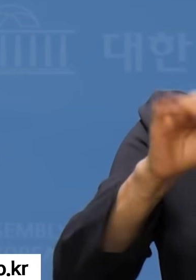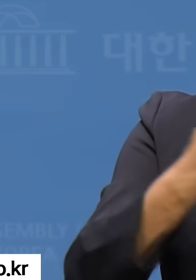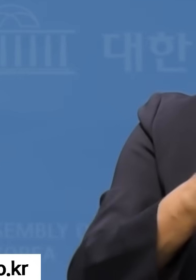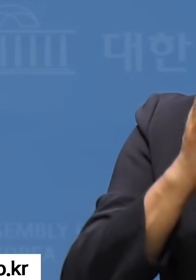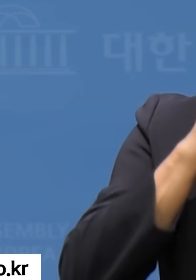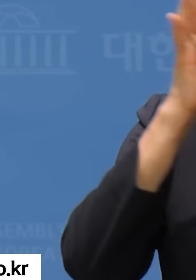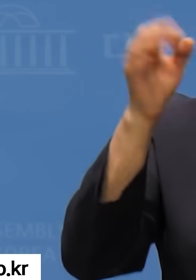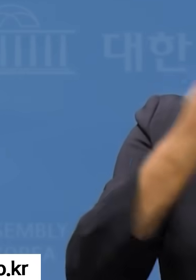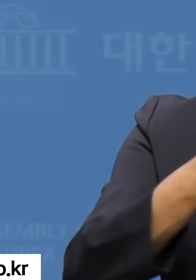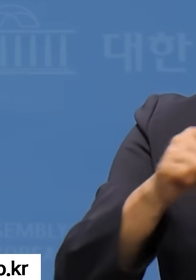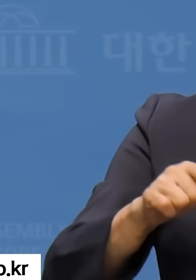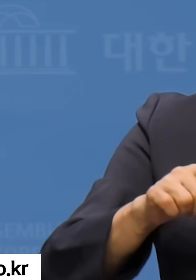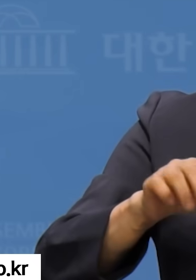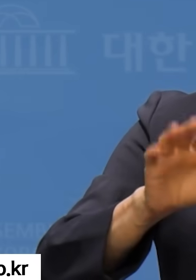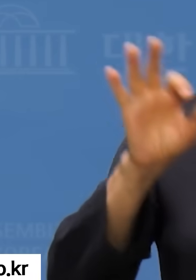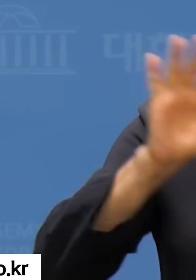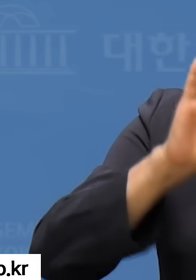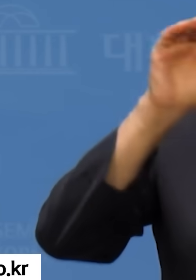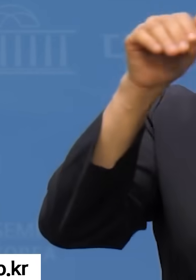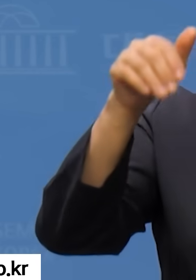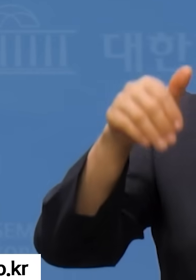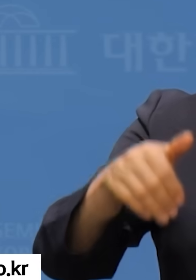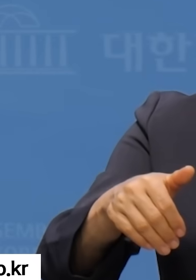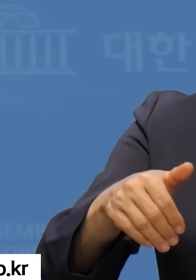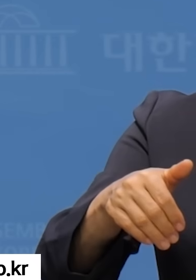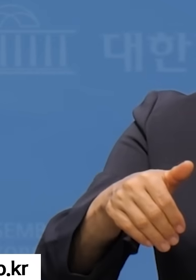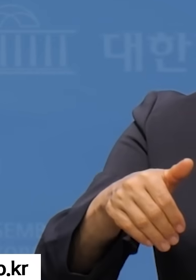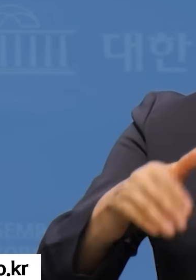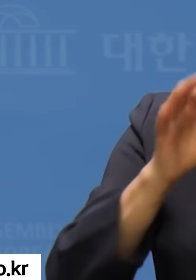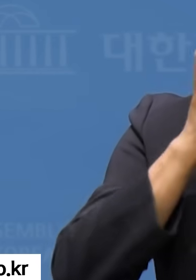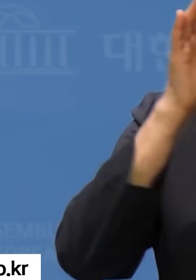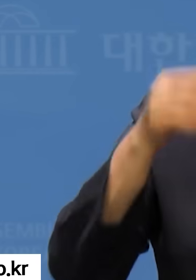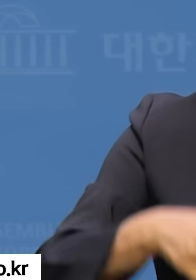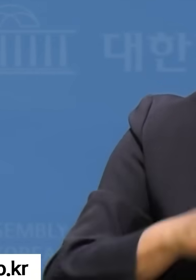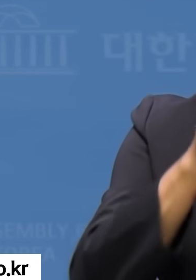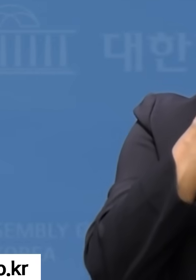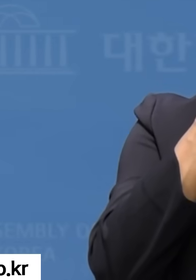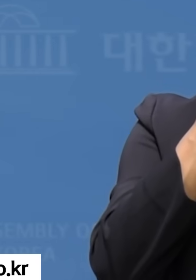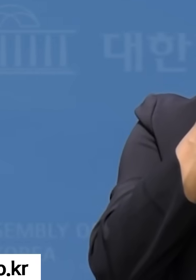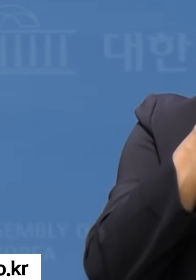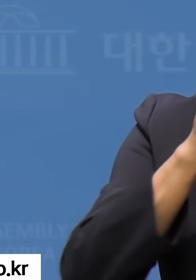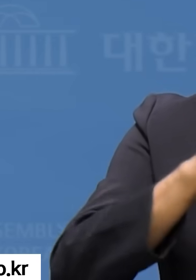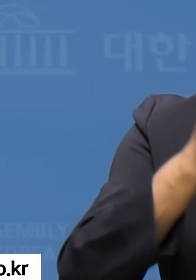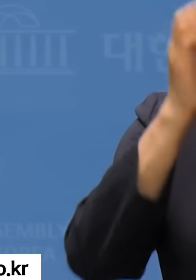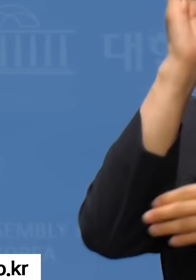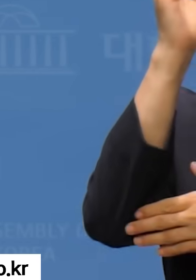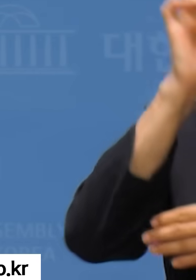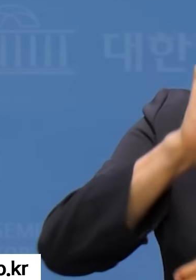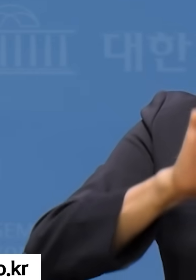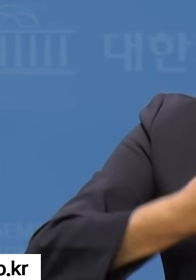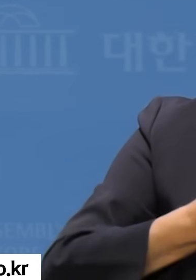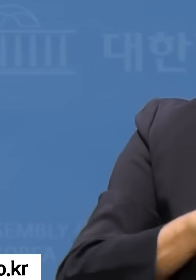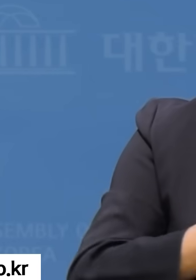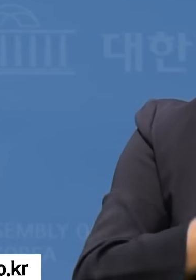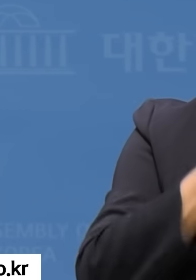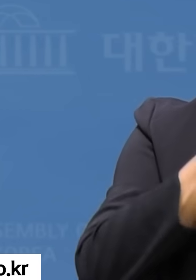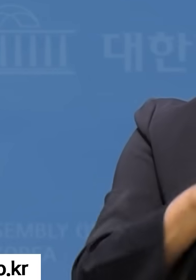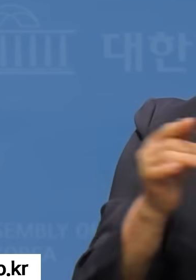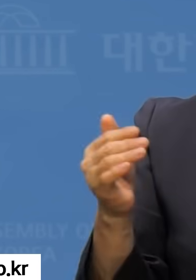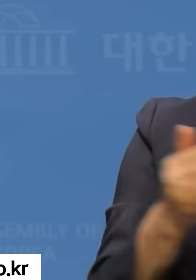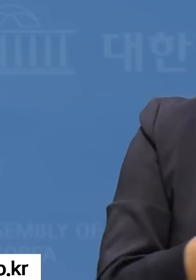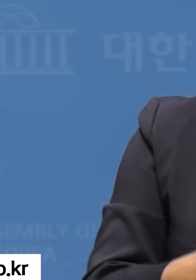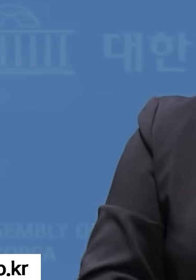노력이 폄훼되지 않도록 훼손되지 않도록 애써야 할 것이라는 망언을 스스로 몹시